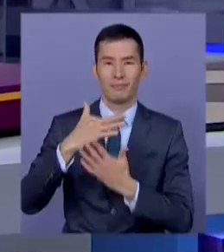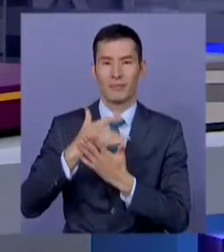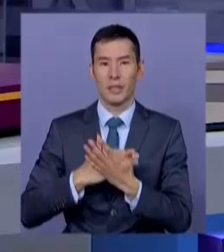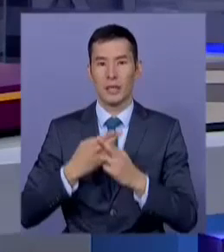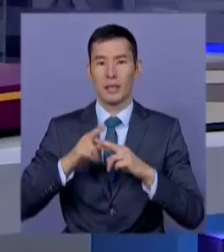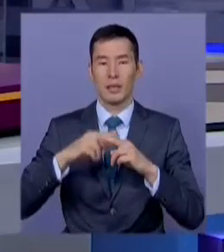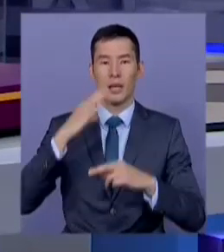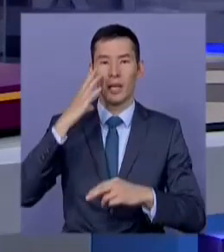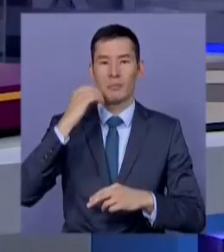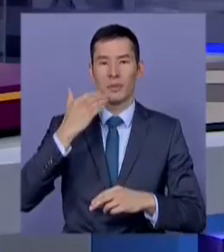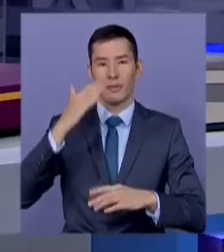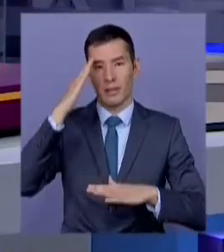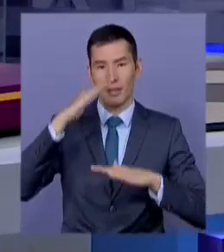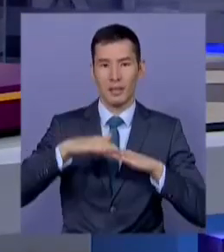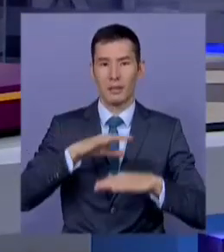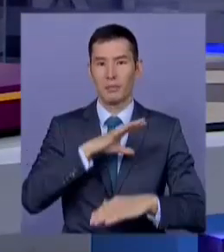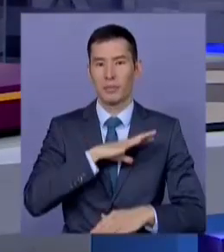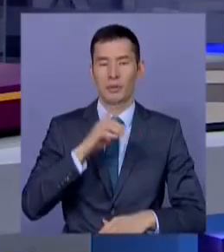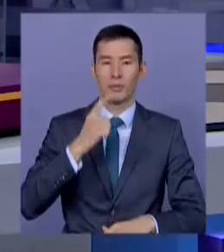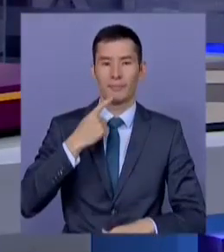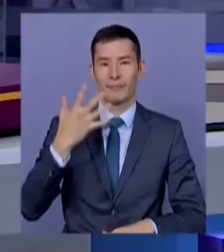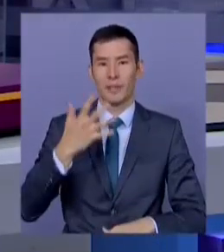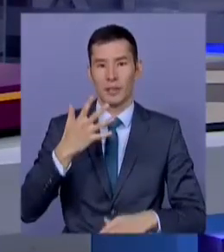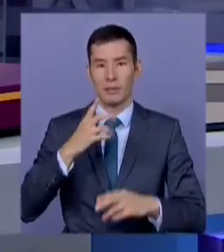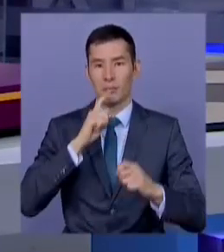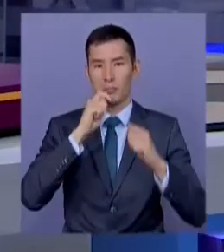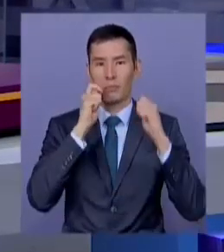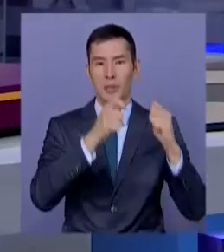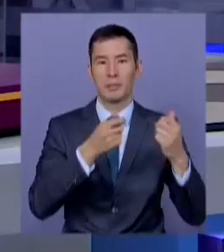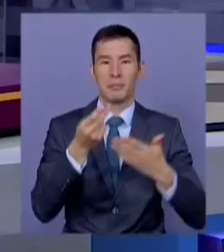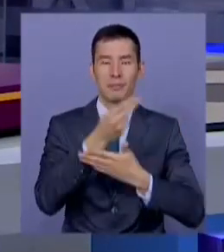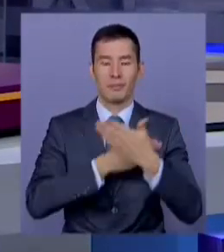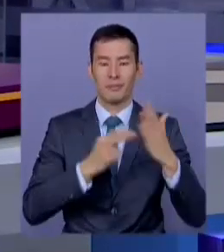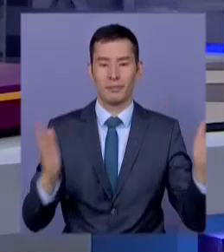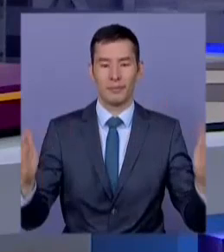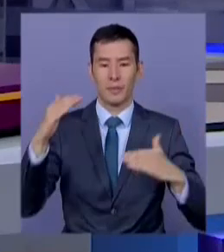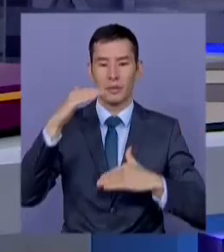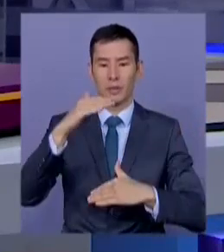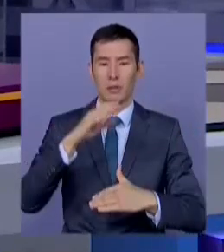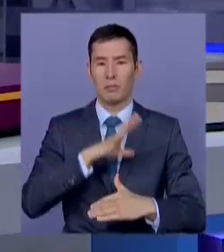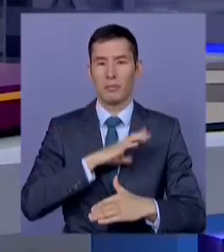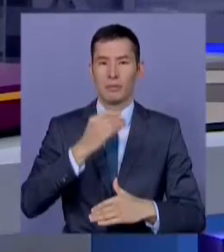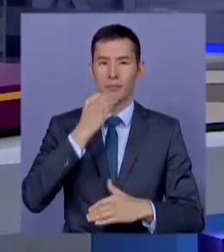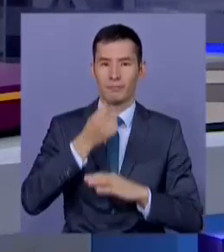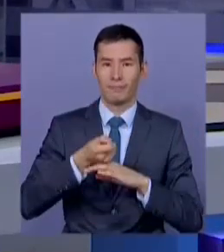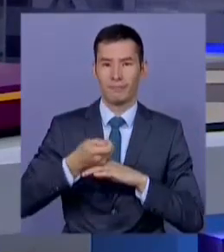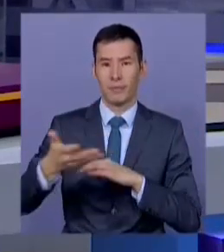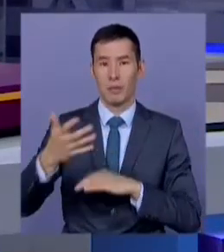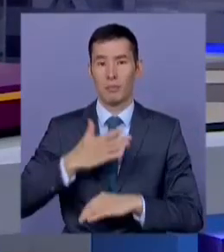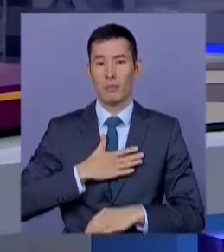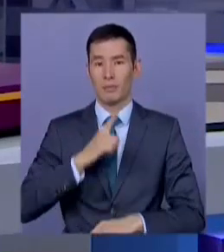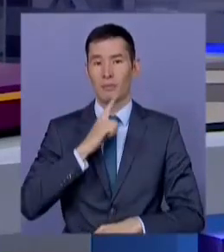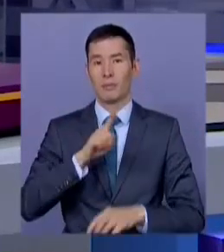Алматы әкімі Бақытжан Сағынтаевтың атынан арнайы картина да табыс етілді. Ат шаптырып ас берілген ұлан асыр тойда болып қайтқан